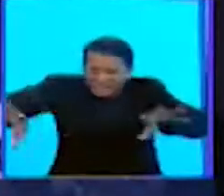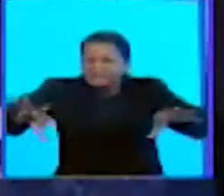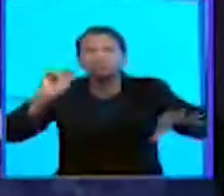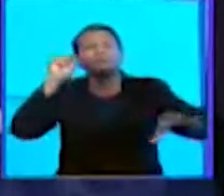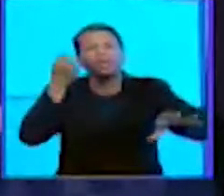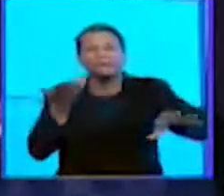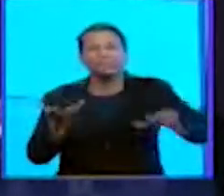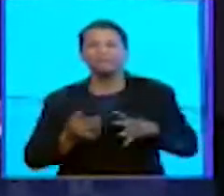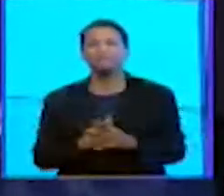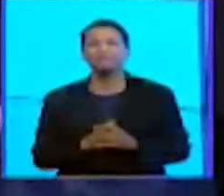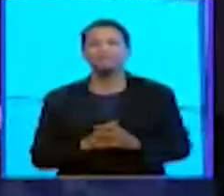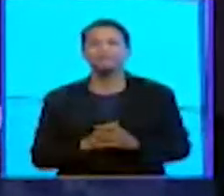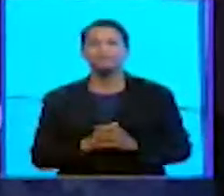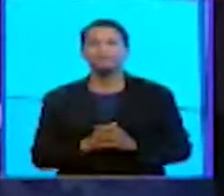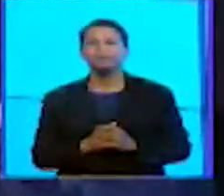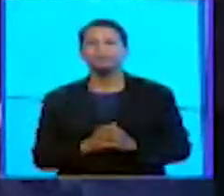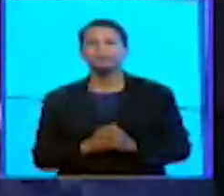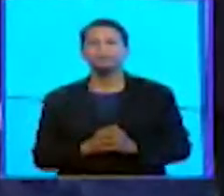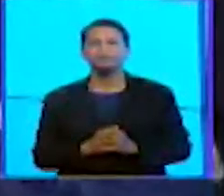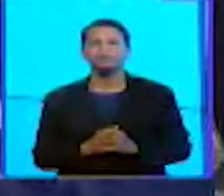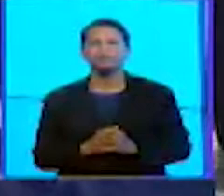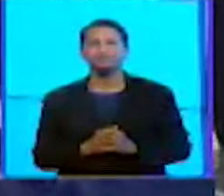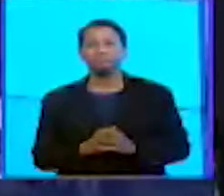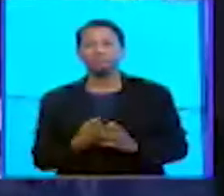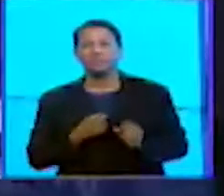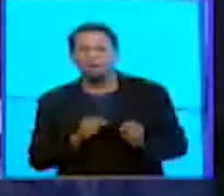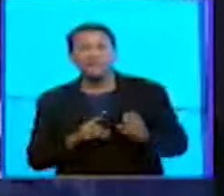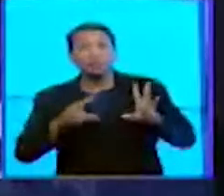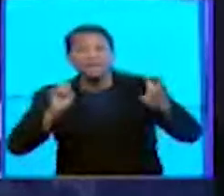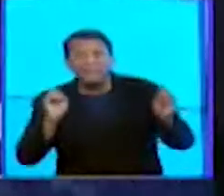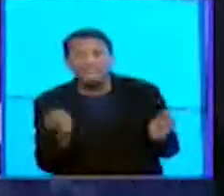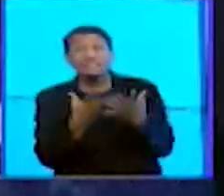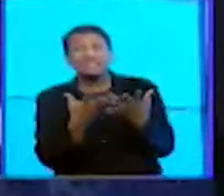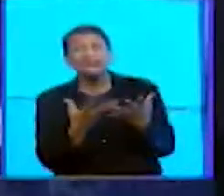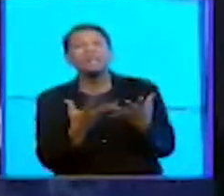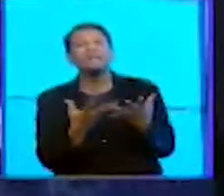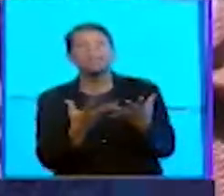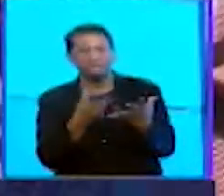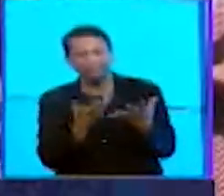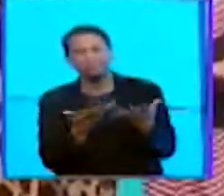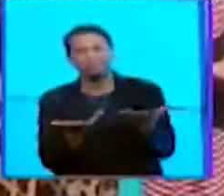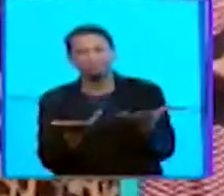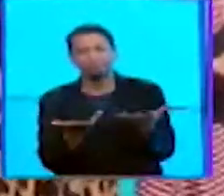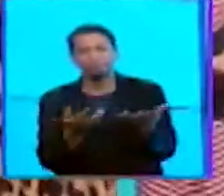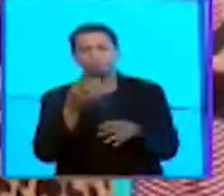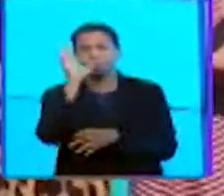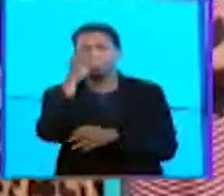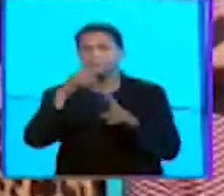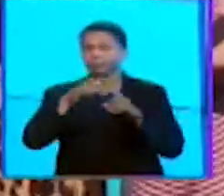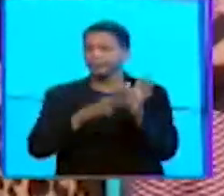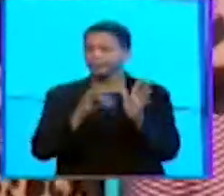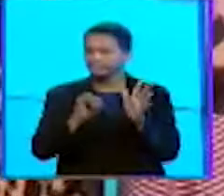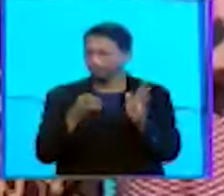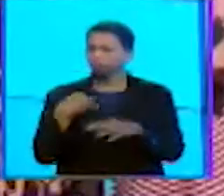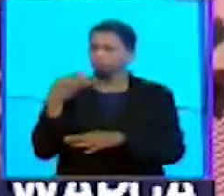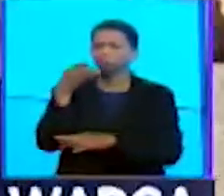terjadi hal-hal yang tidak diinginkan baik dalam hatinya aspek kesehatan maupun aspek keamanan dan ini sebagai sejak dua hari lalu